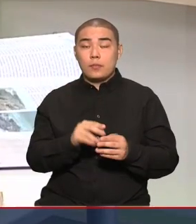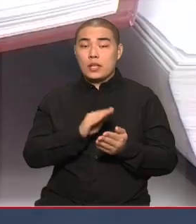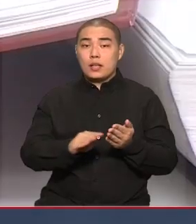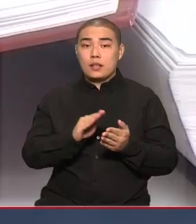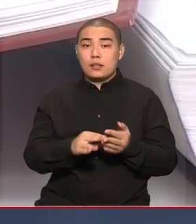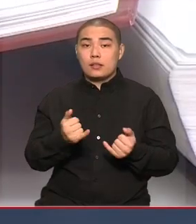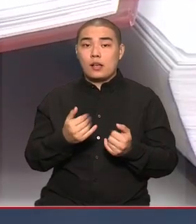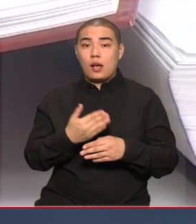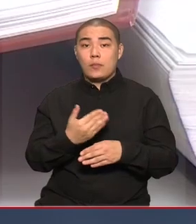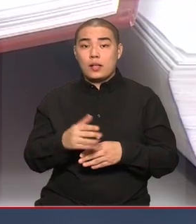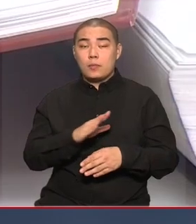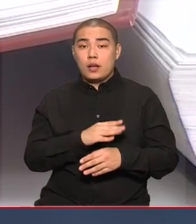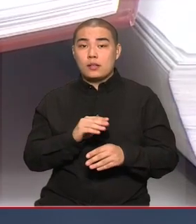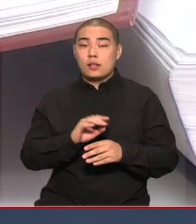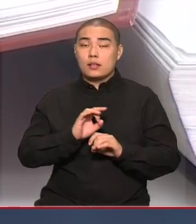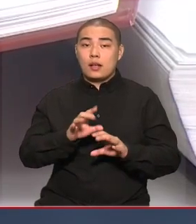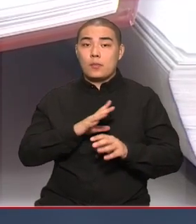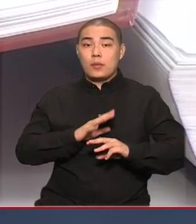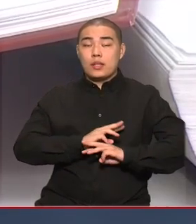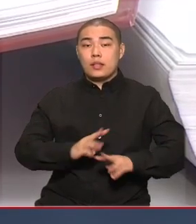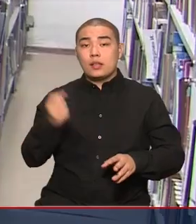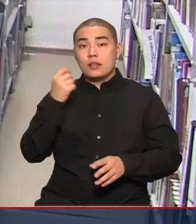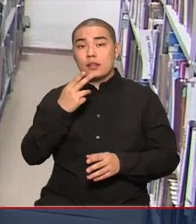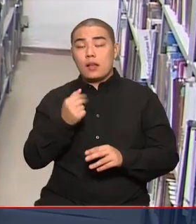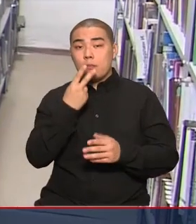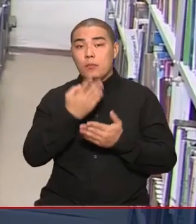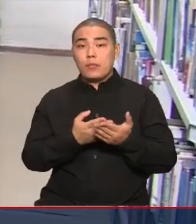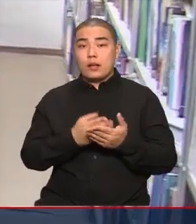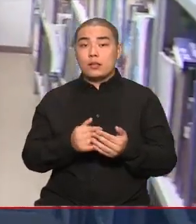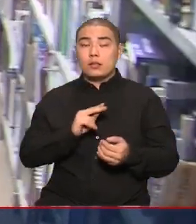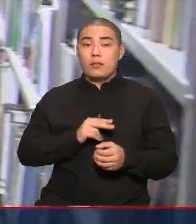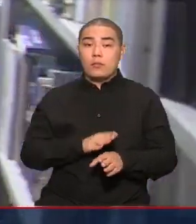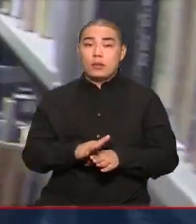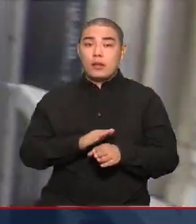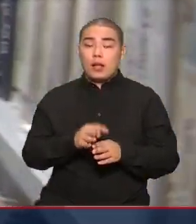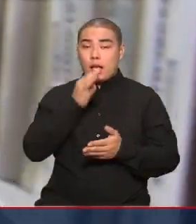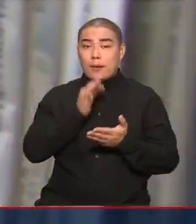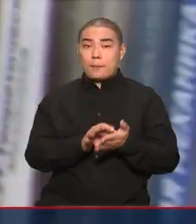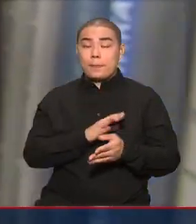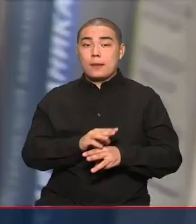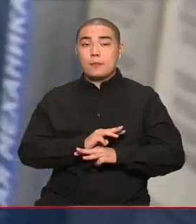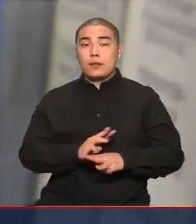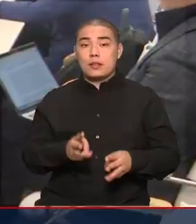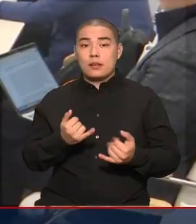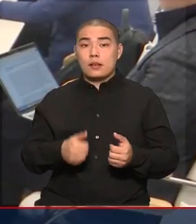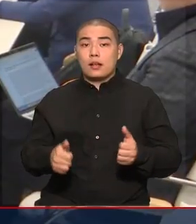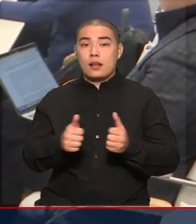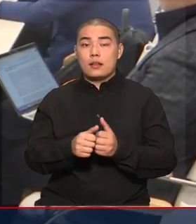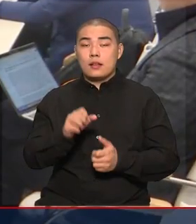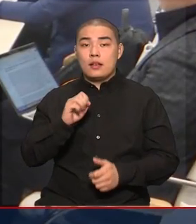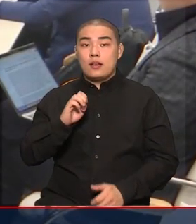түсіп жатыр деді. Министрлікке ол жағы мәлім, қам қарекетінде жасап жатқан жеткізді. Министрліктің жанынан біз